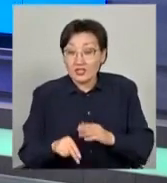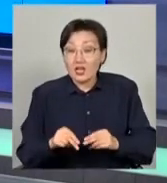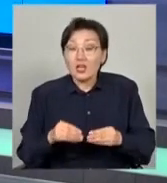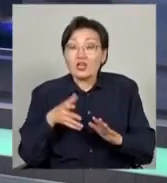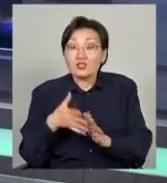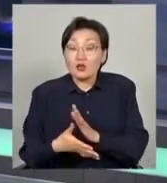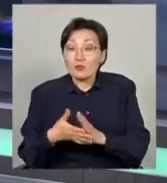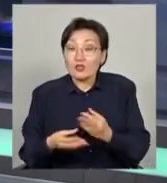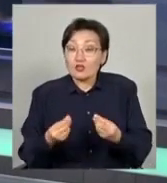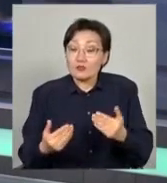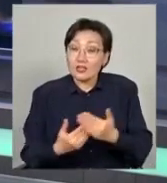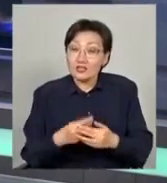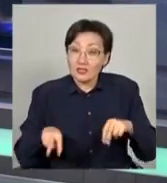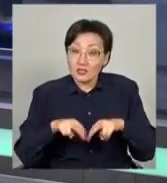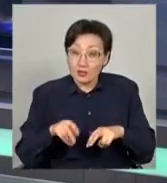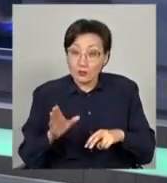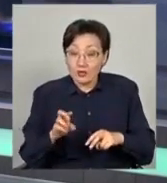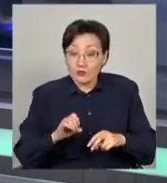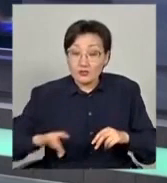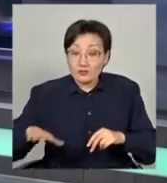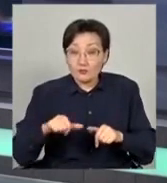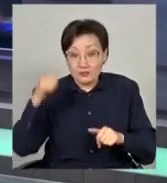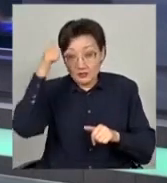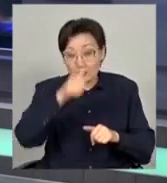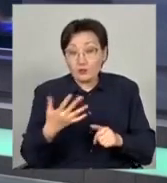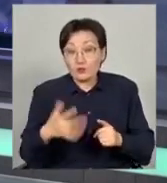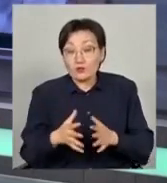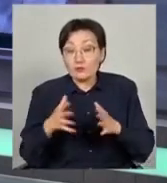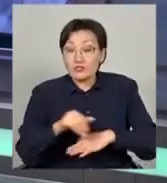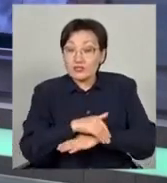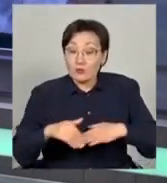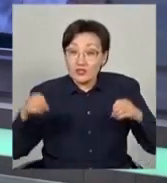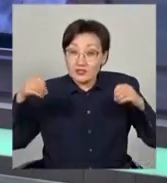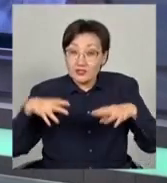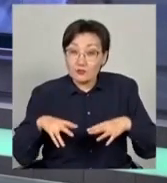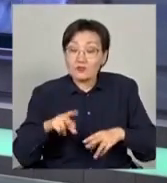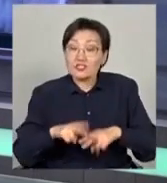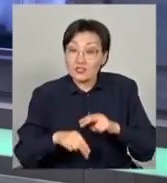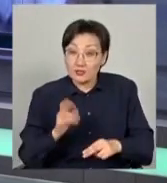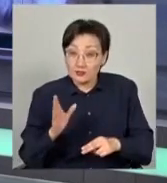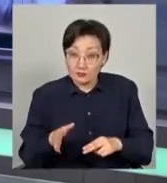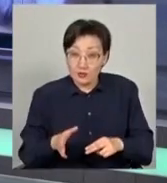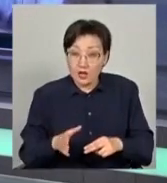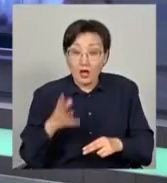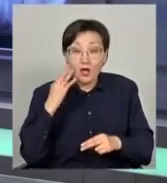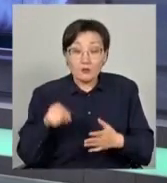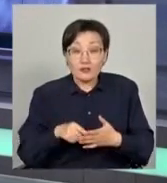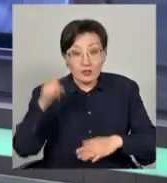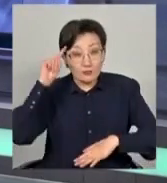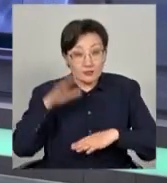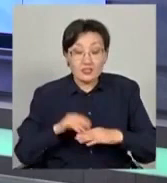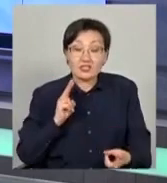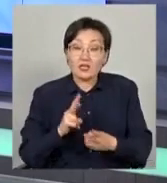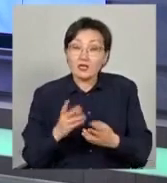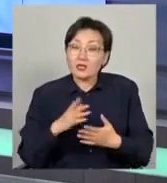жұмсалатын қаржы қайта қаралады. Бостандық ауданында биыл 50-ден аса көшеге жарықтандыру желісі салынады. Алматы әкімімен кездесуде